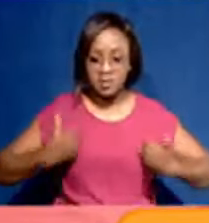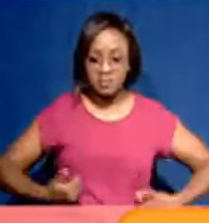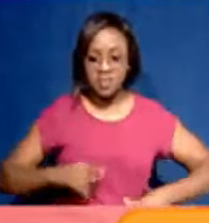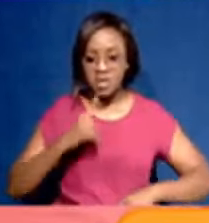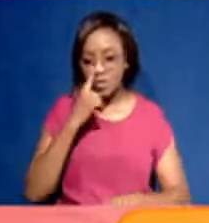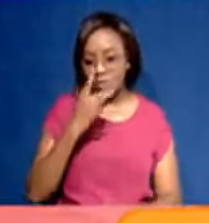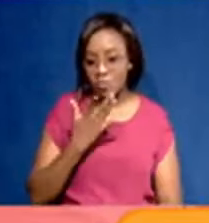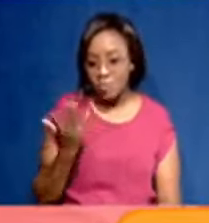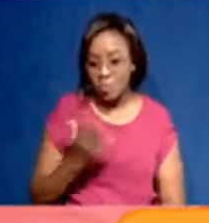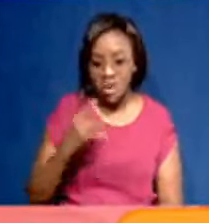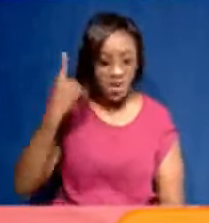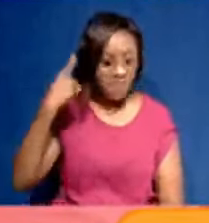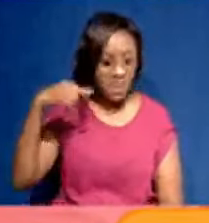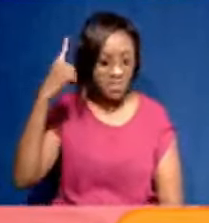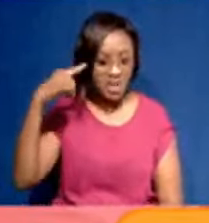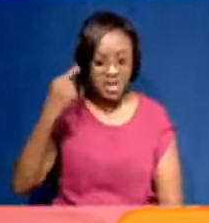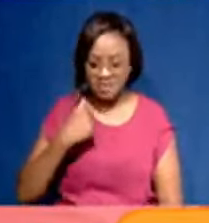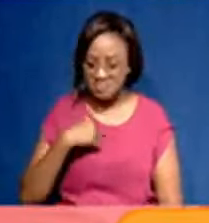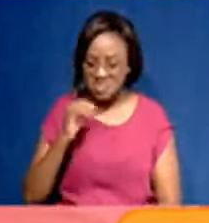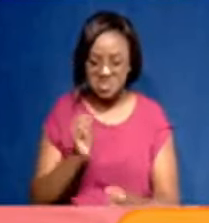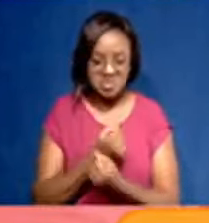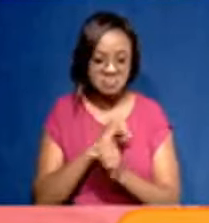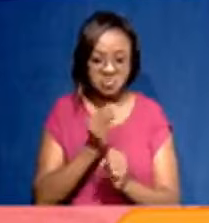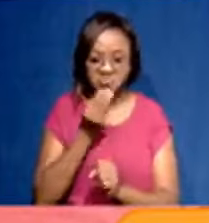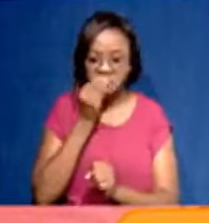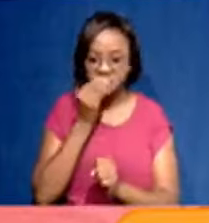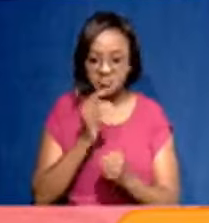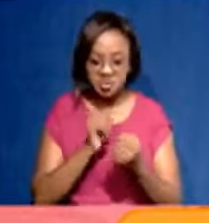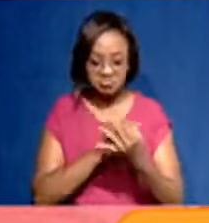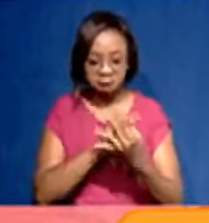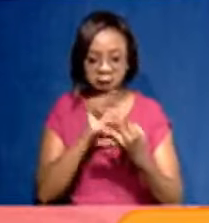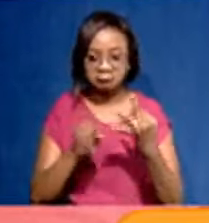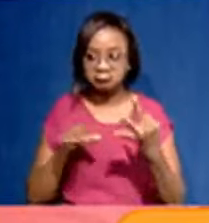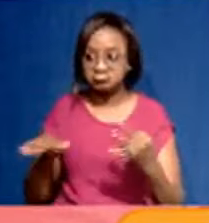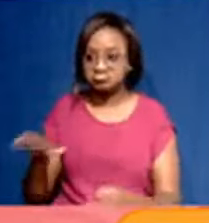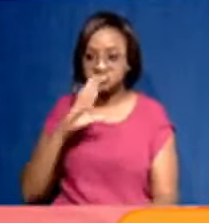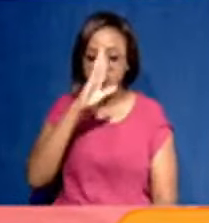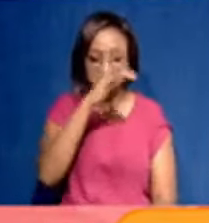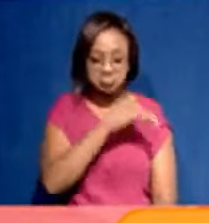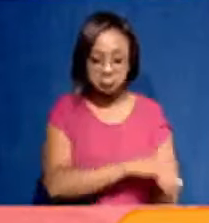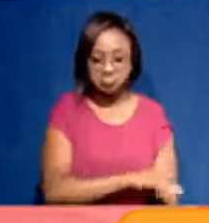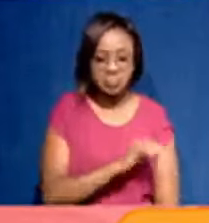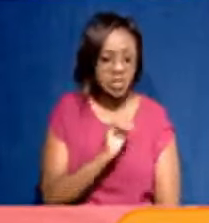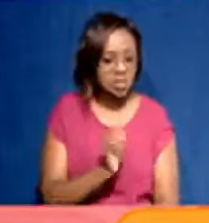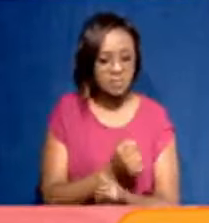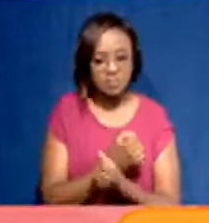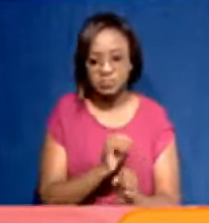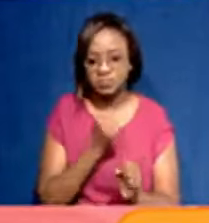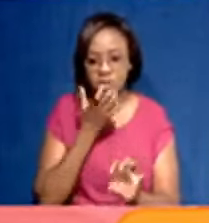I cannot have 3 meals in a day. If I take tea, I don't take lunch.